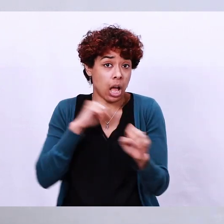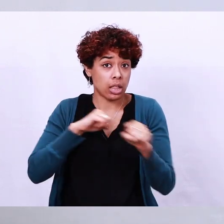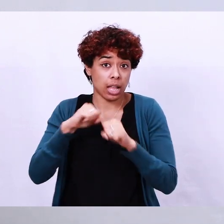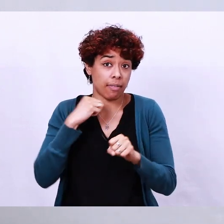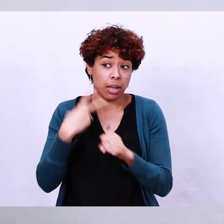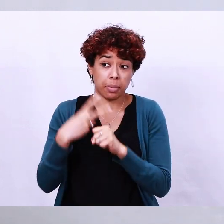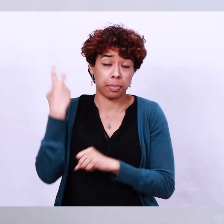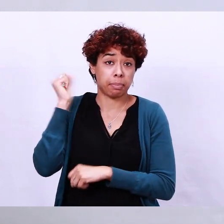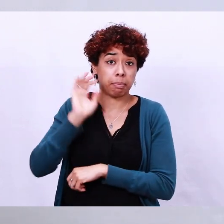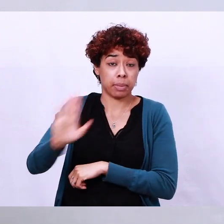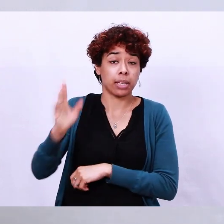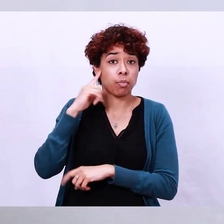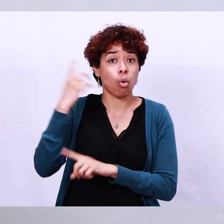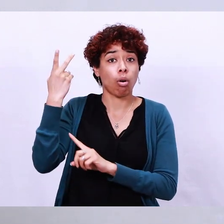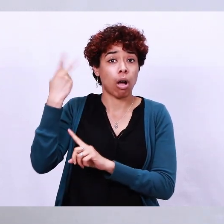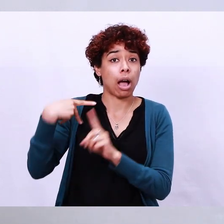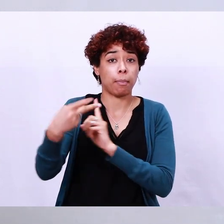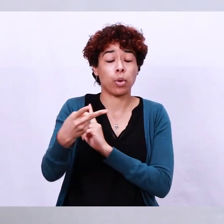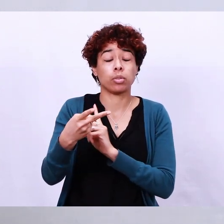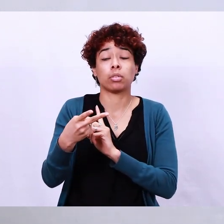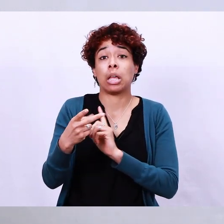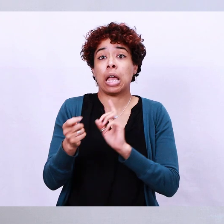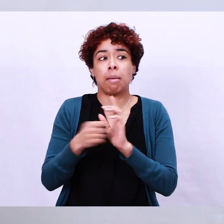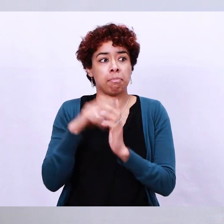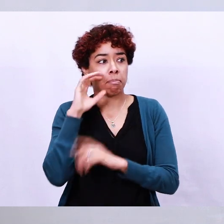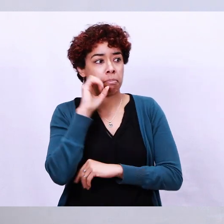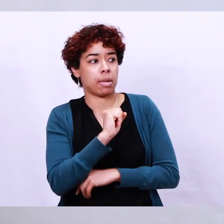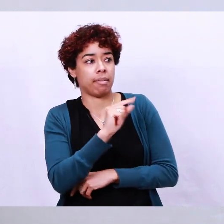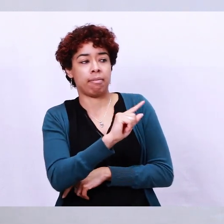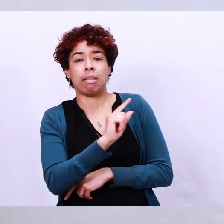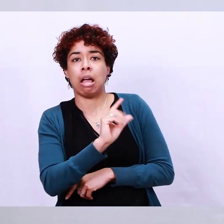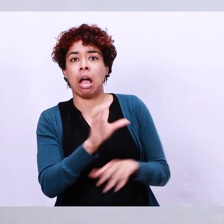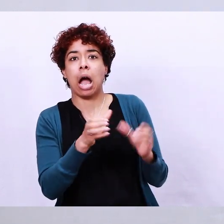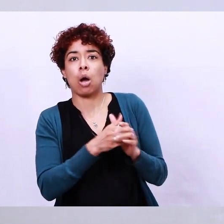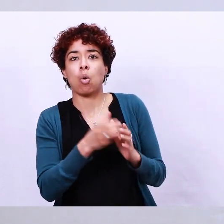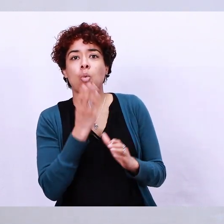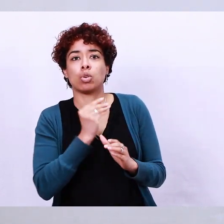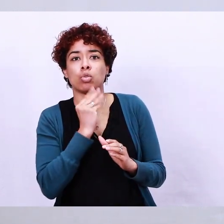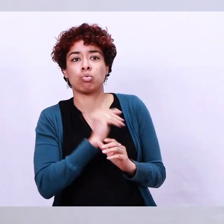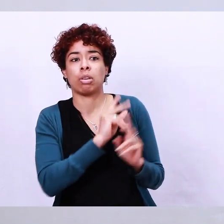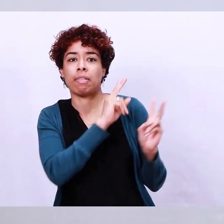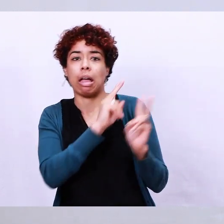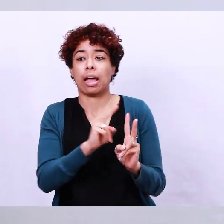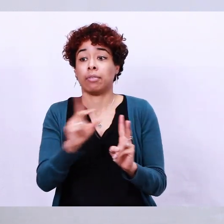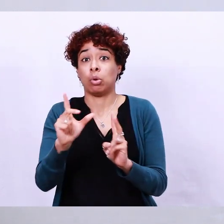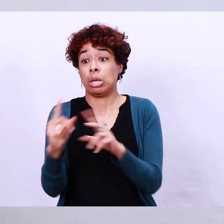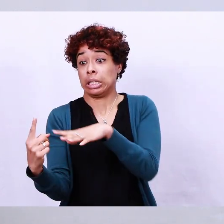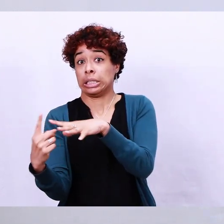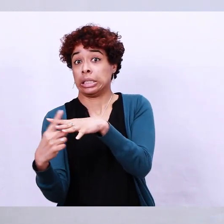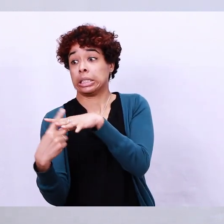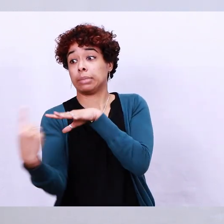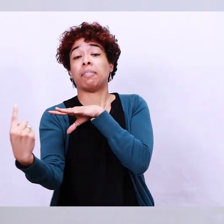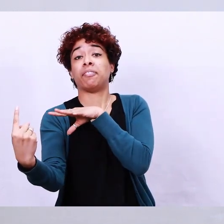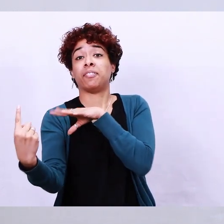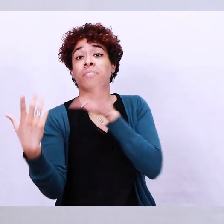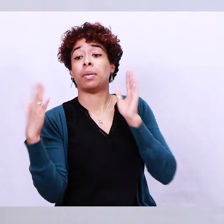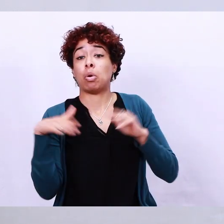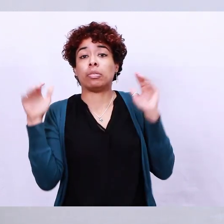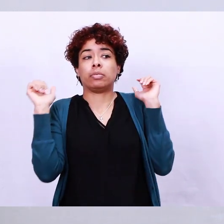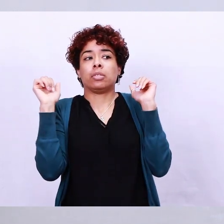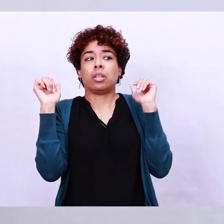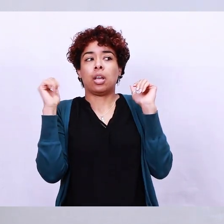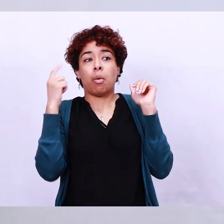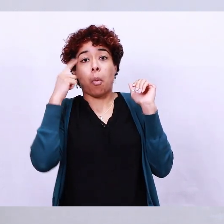œuvre d'apôtre. Et puis tout d'un coup, quand il voit des Juifs qui arrivent, hop, il va plus manger avec eux. Et puis parce qu'il veut